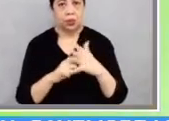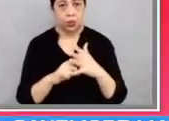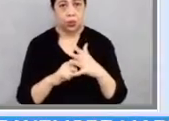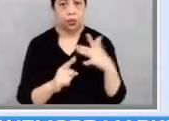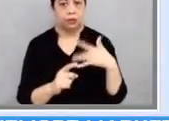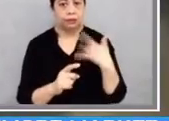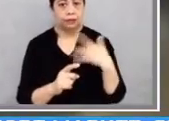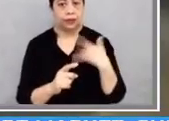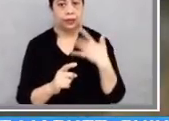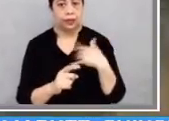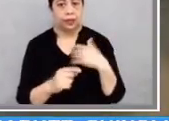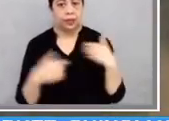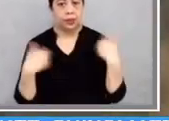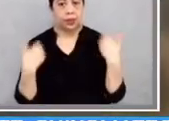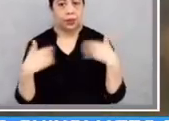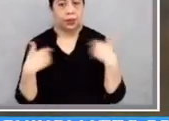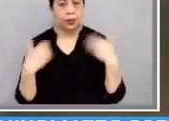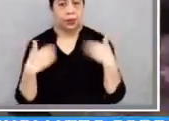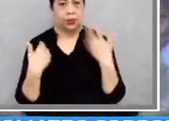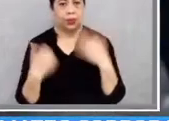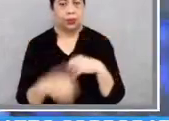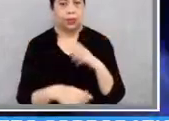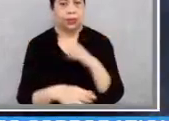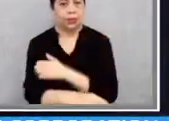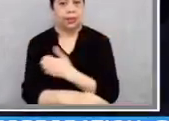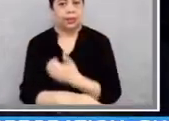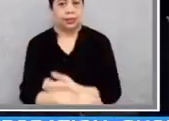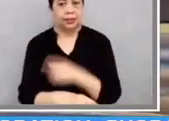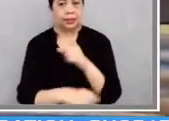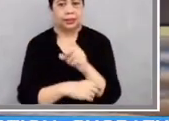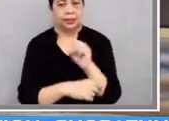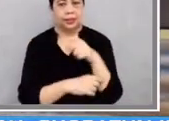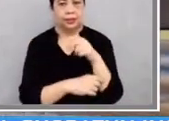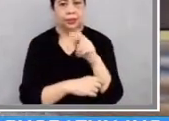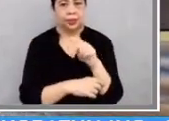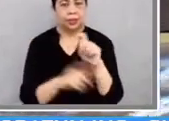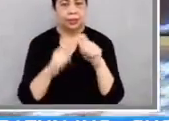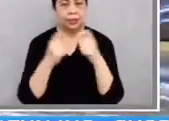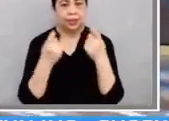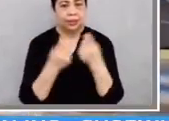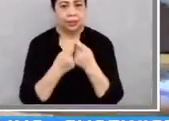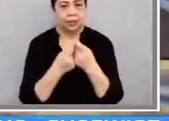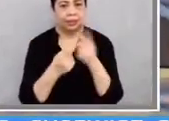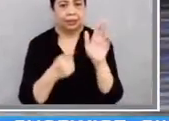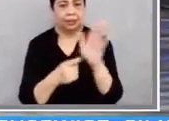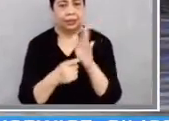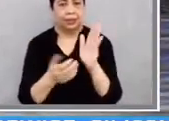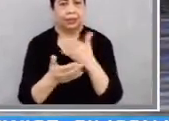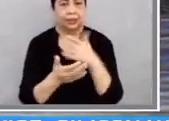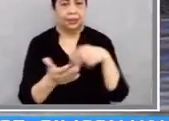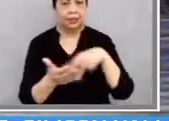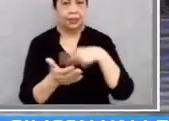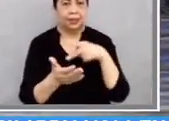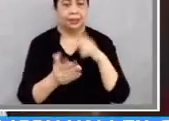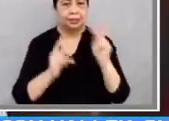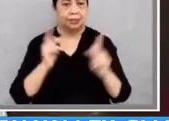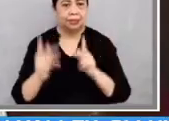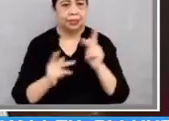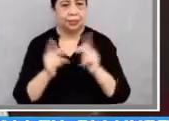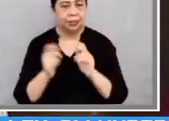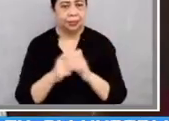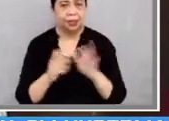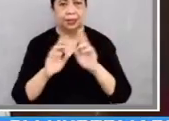ang youthful vibes at energy na hatid ng Sparkle Teens bukod sa kanilang sing and dance performance. Game din sila